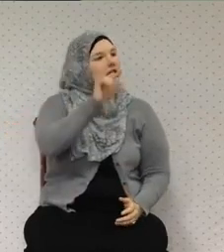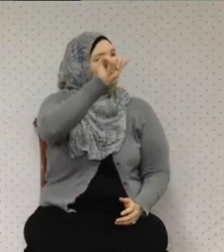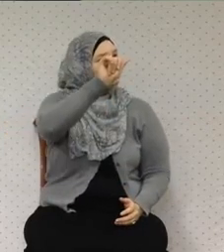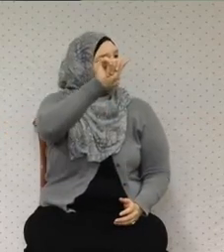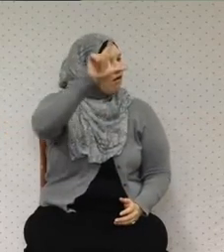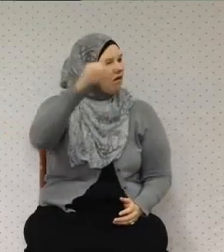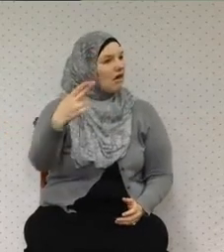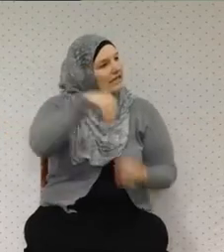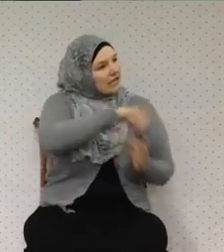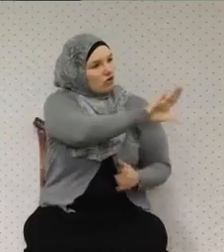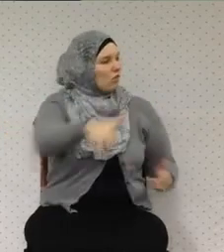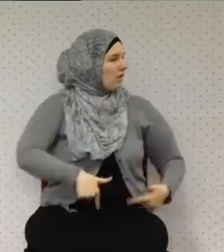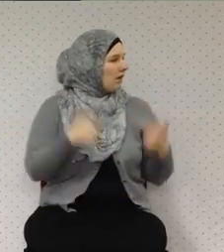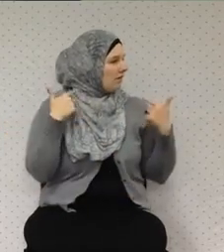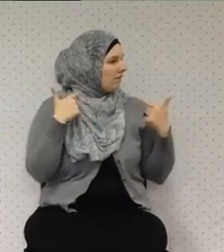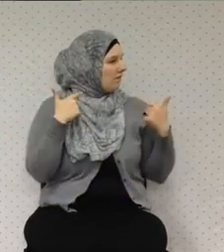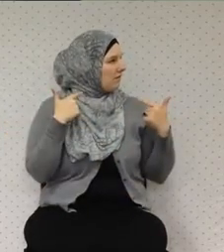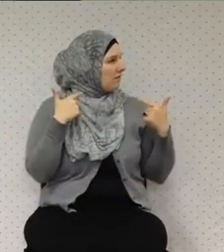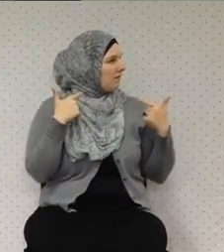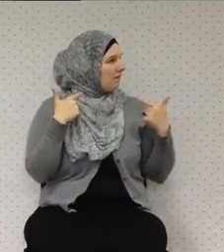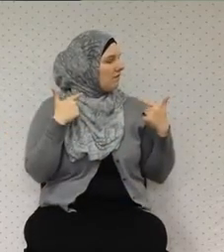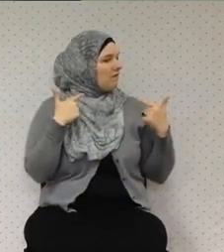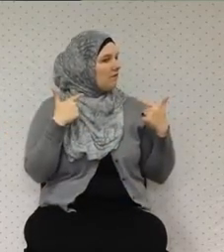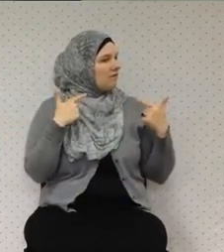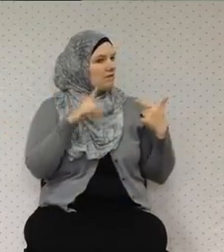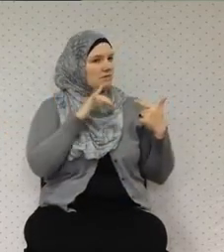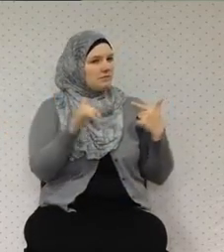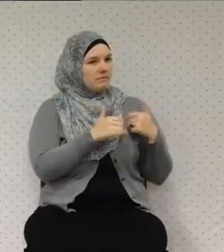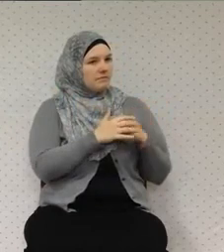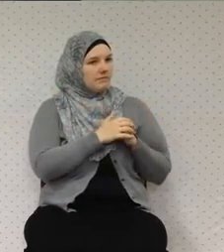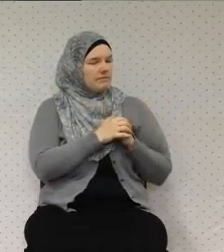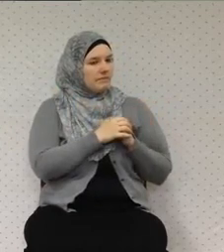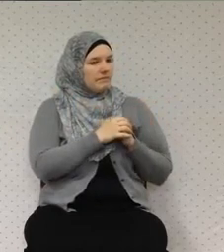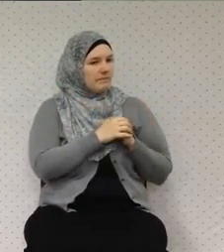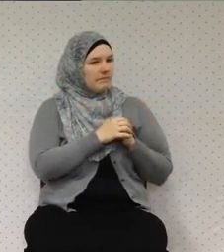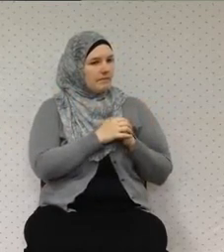It is Allah in your life. وَهُوَ مَعَكُمْ أَيْنَمَا كُنْتُمْ.